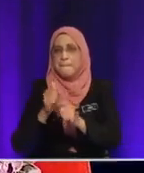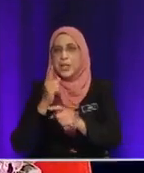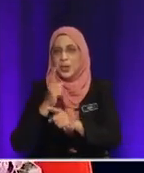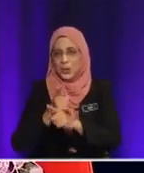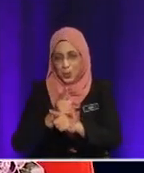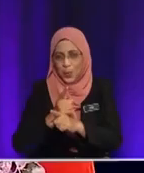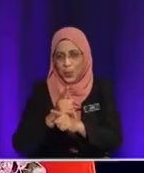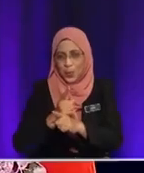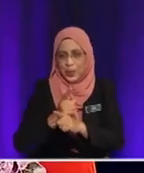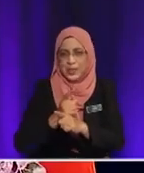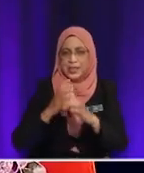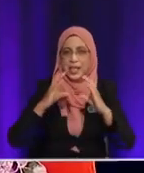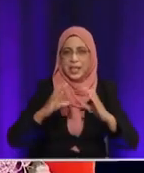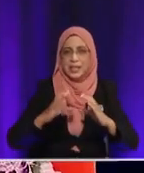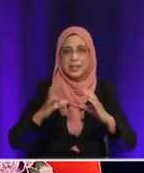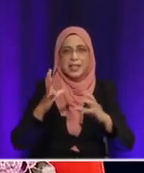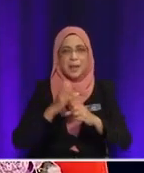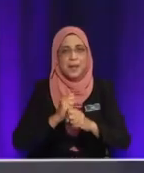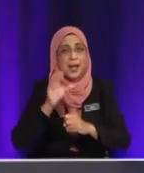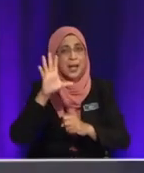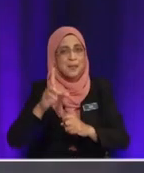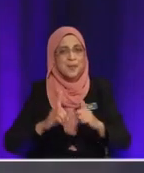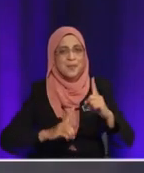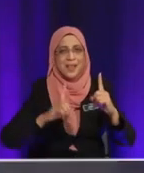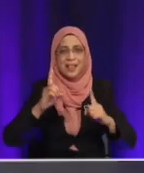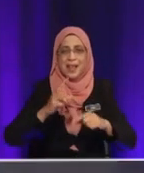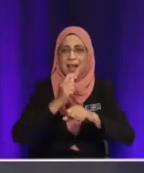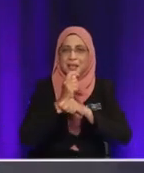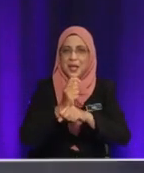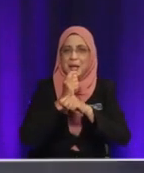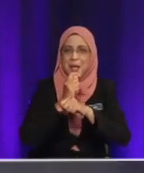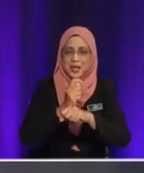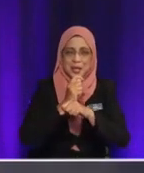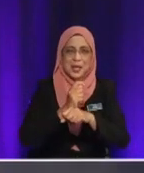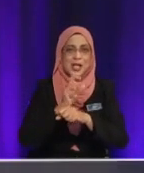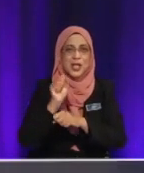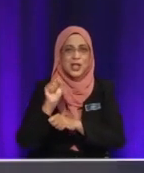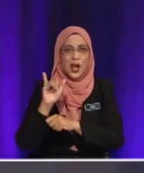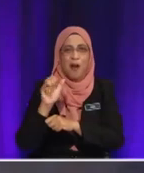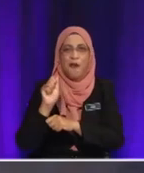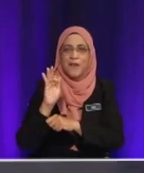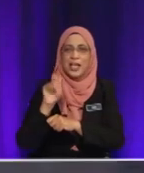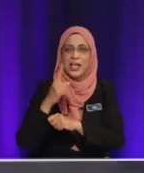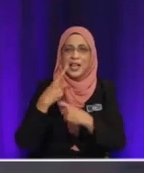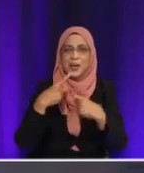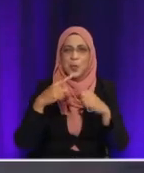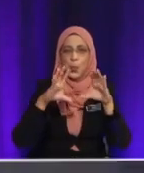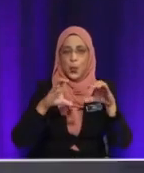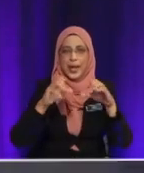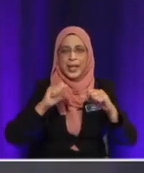tadi. Okay. Memang cikgu bagi 5 bintang untuk keseluruhan buat buat tadi. Jadi